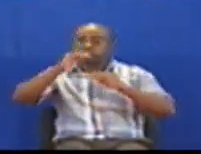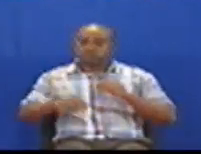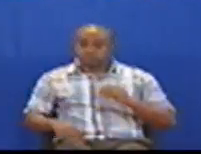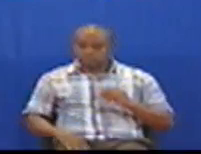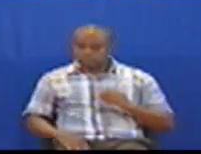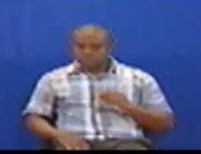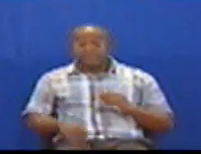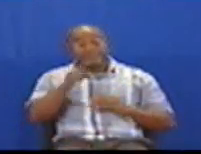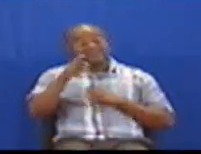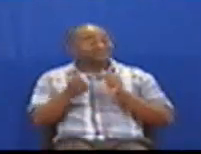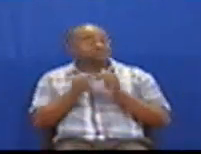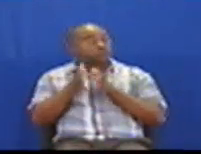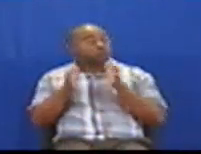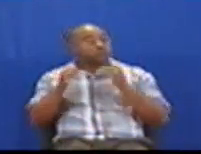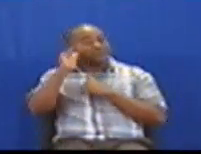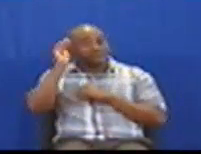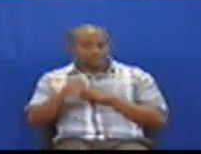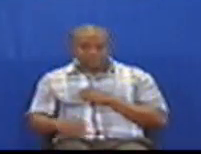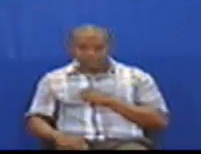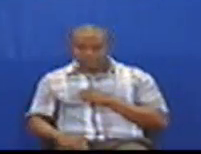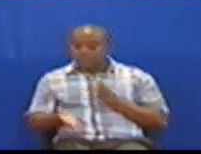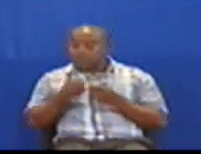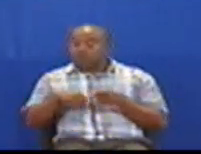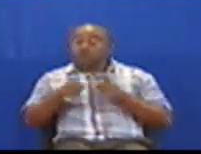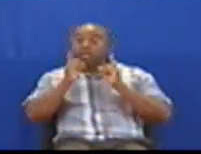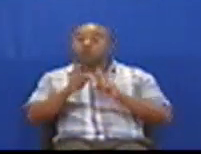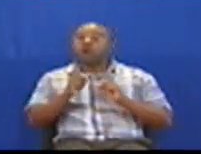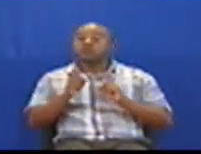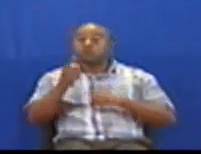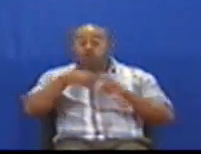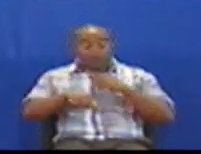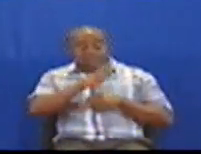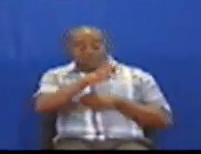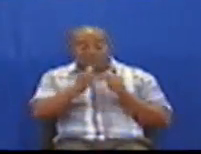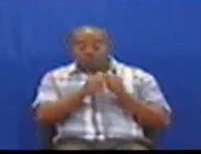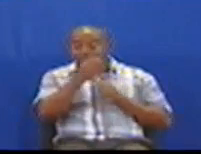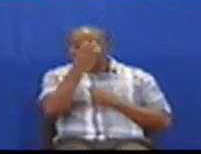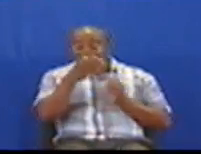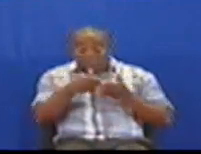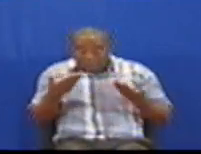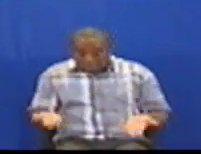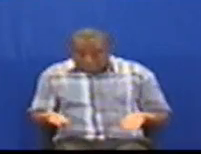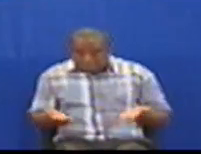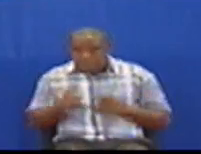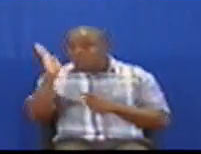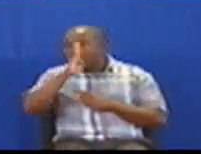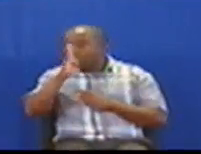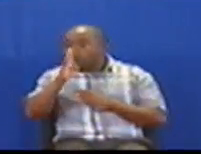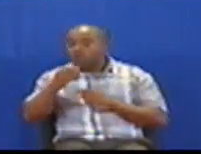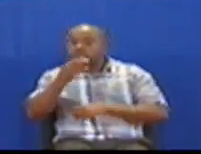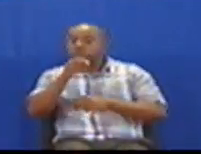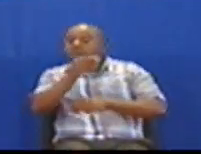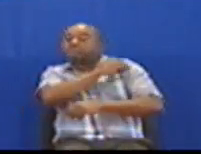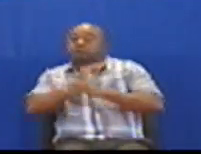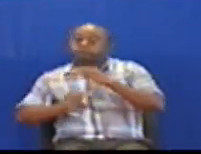kuwa tatizo kubwa zaidi, kwa sababu kuna walimu wamekaa tangia 2013 mpaka leo hajawahi kupanda daraja hata